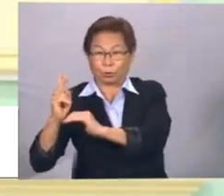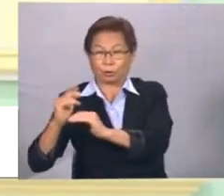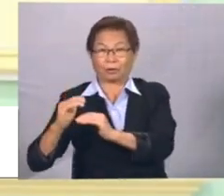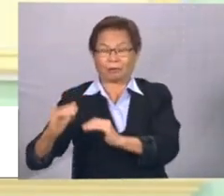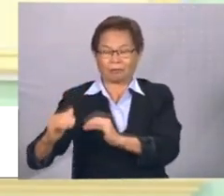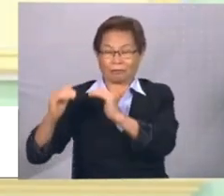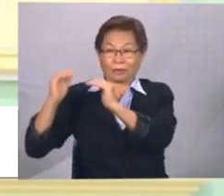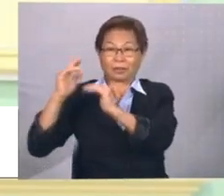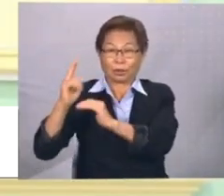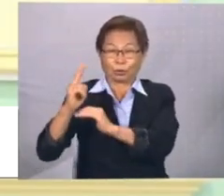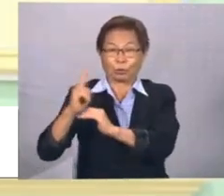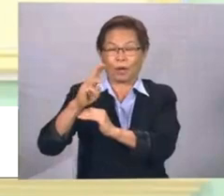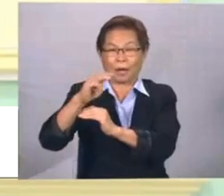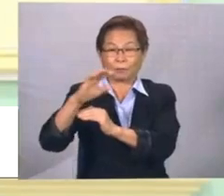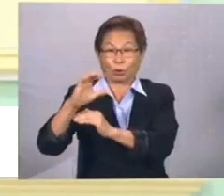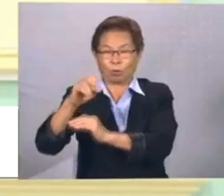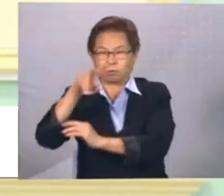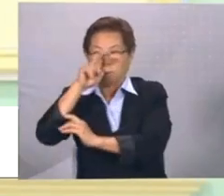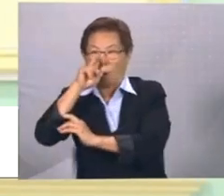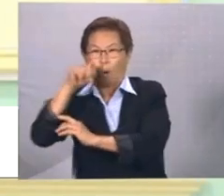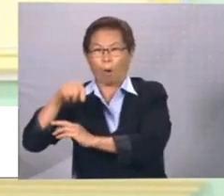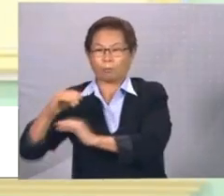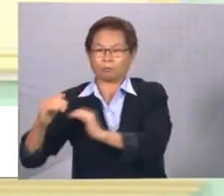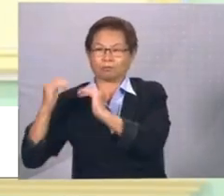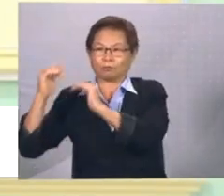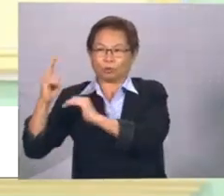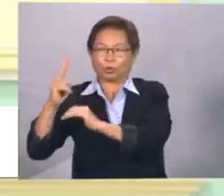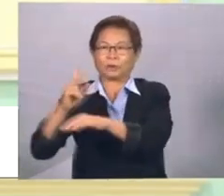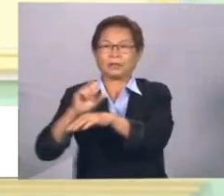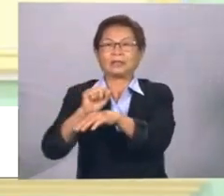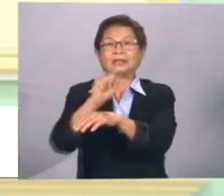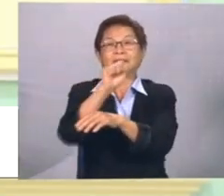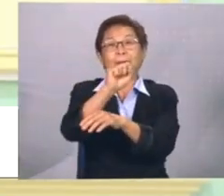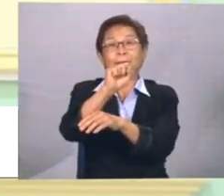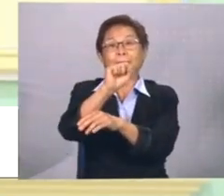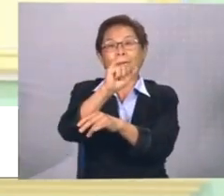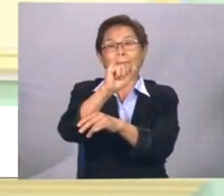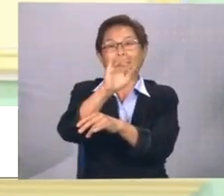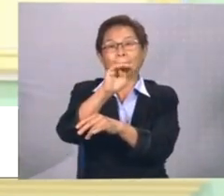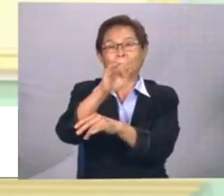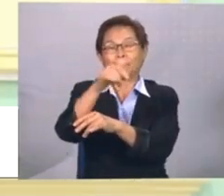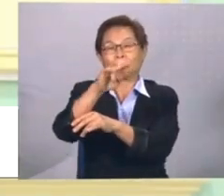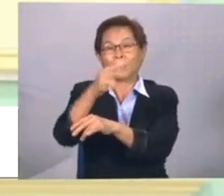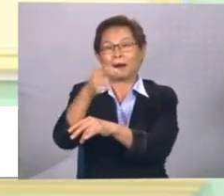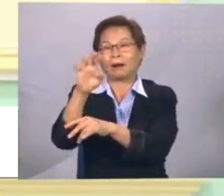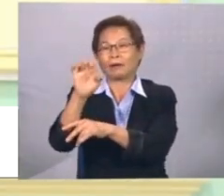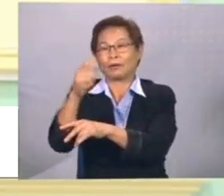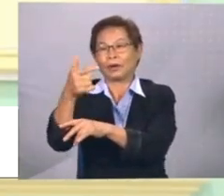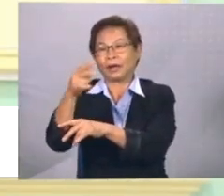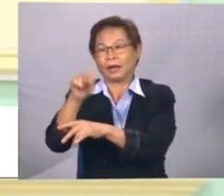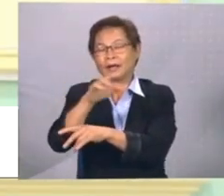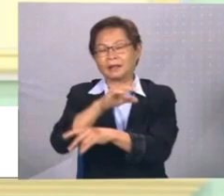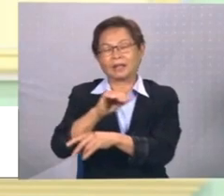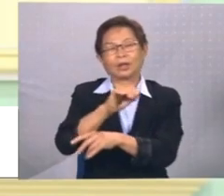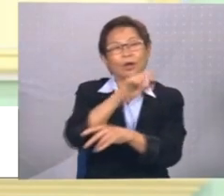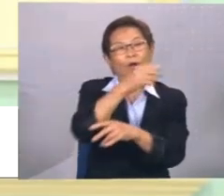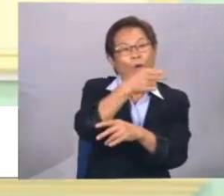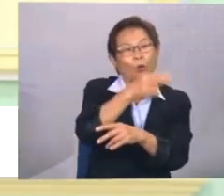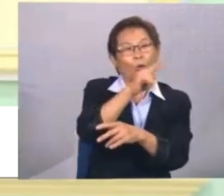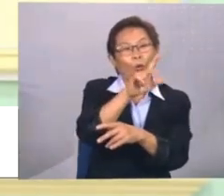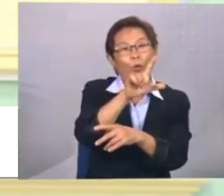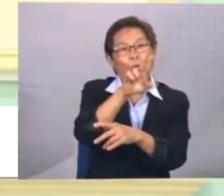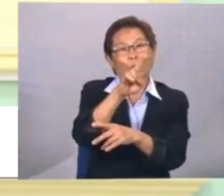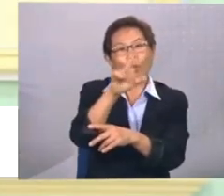pipi yang diperkatakan disimpan renggang dan juga di eh ulangan besok ya